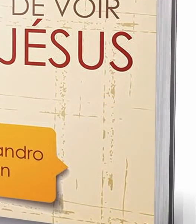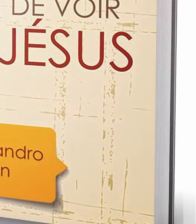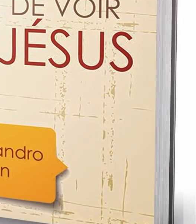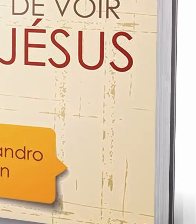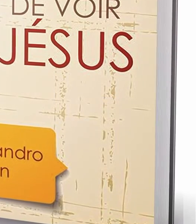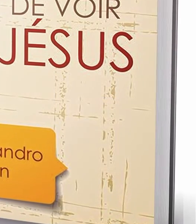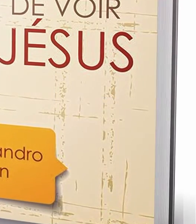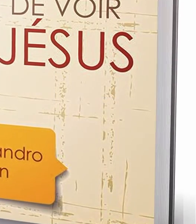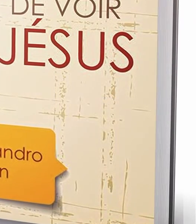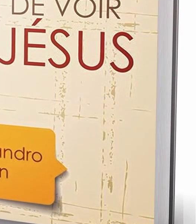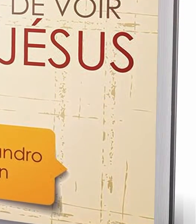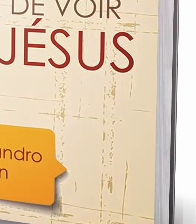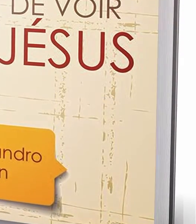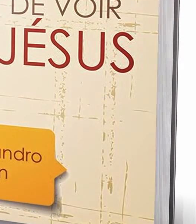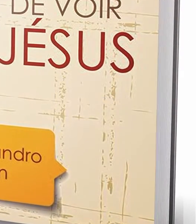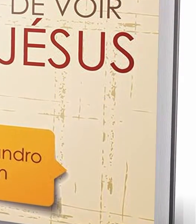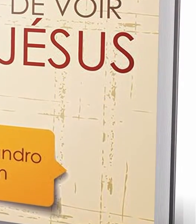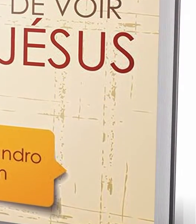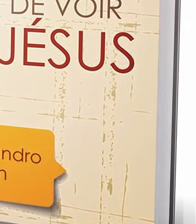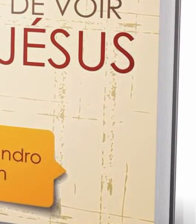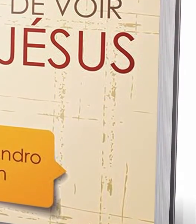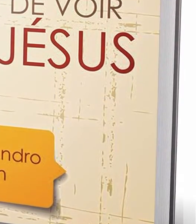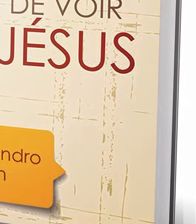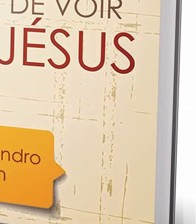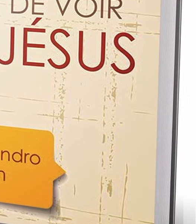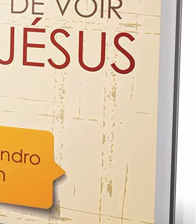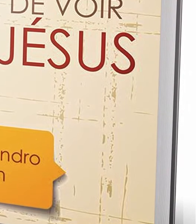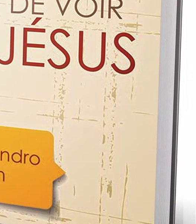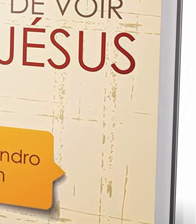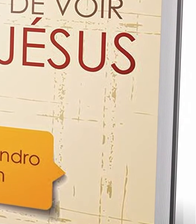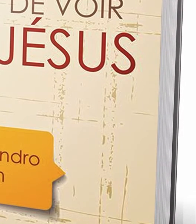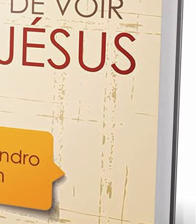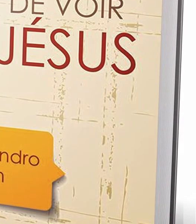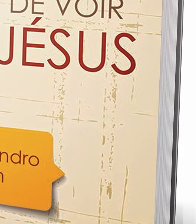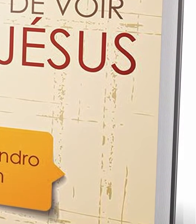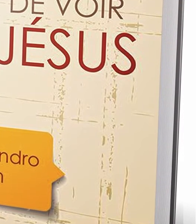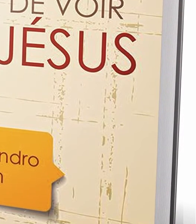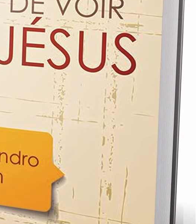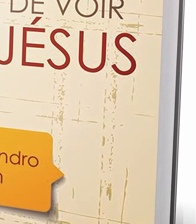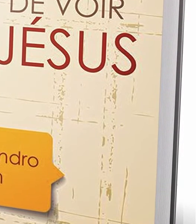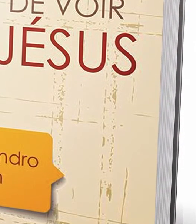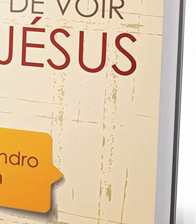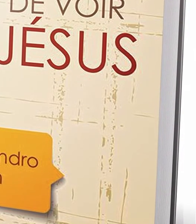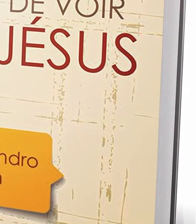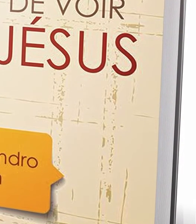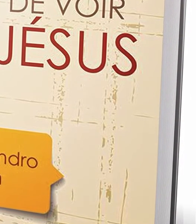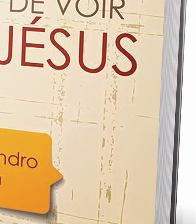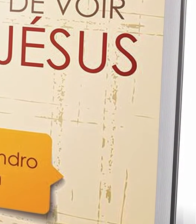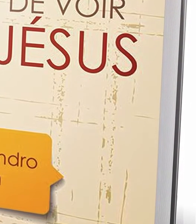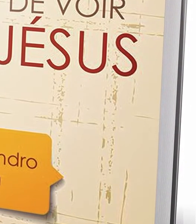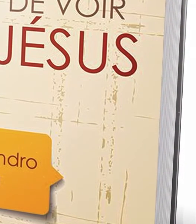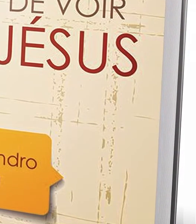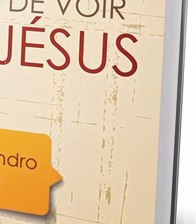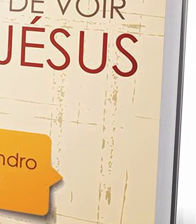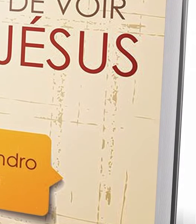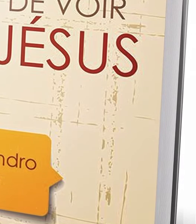Pour recevoir notre littérature gratuite, retrouvez le pouvoir de l'espérance chaque jour du 13 au 27 décembre. Sur